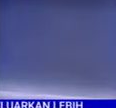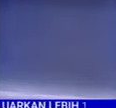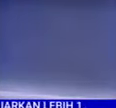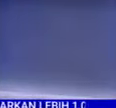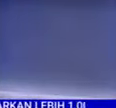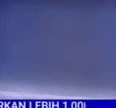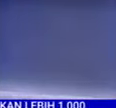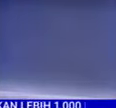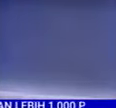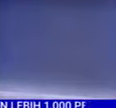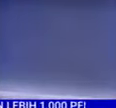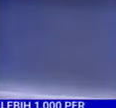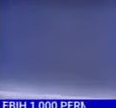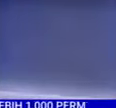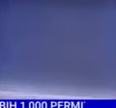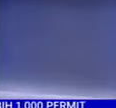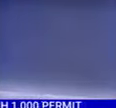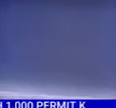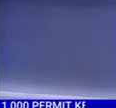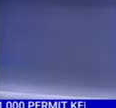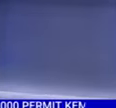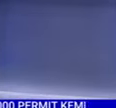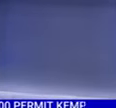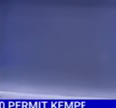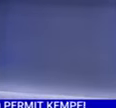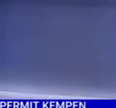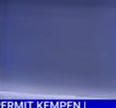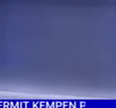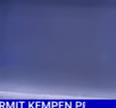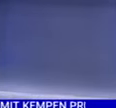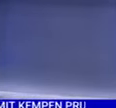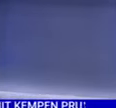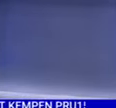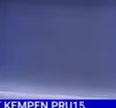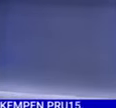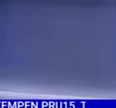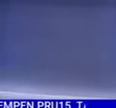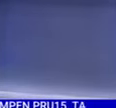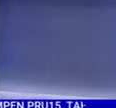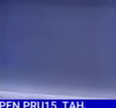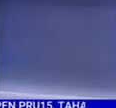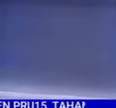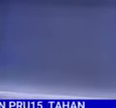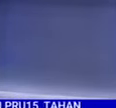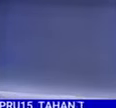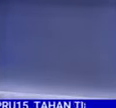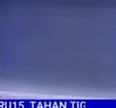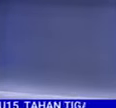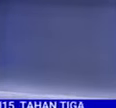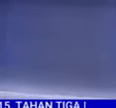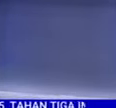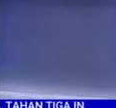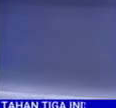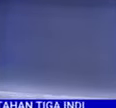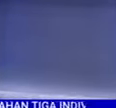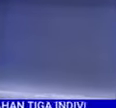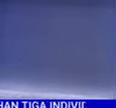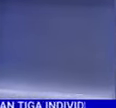Baik, berita perdana edisi 10 November 2022 berakhir di sini. Dapatkan perkembangan sahih sepanjang masa melalui portal